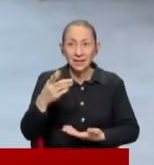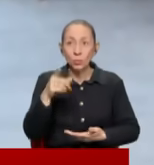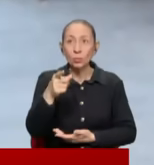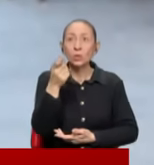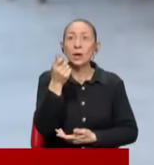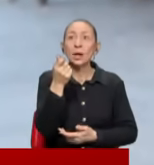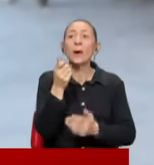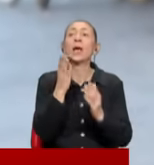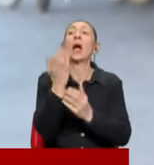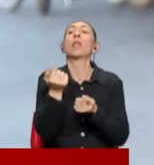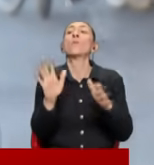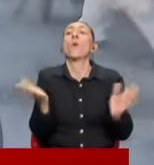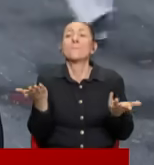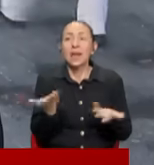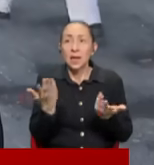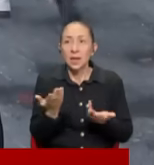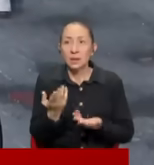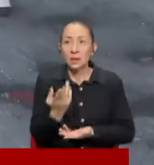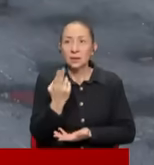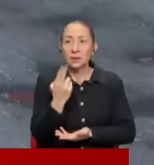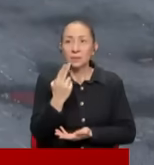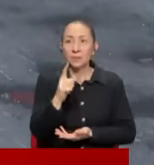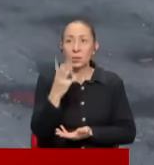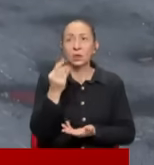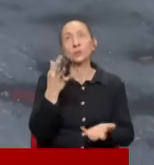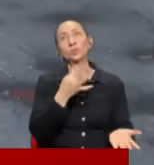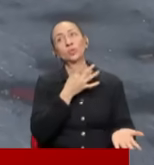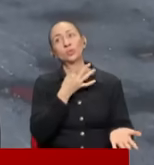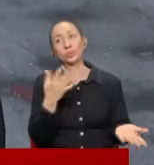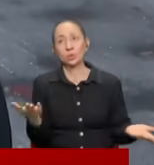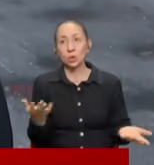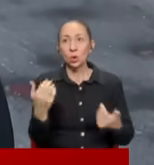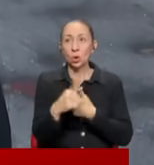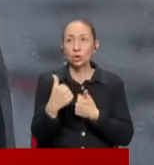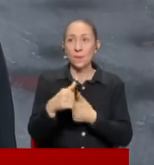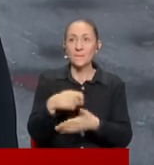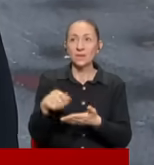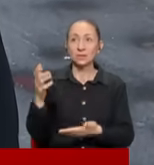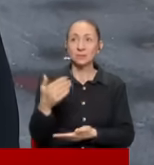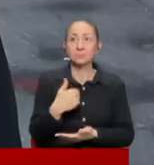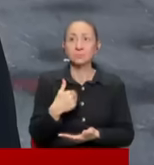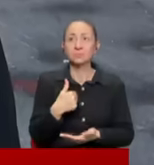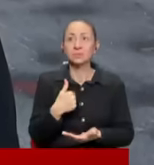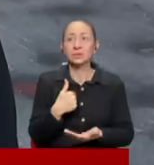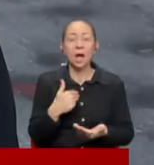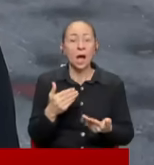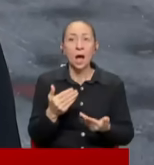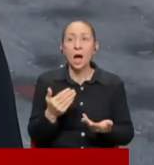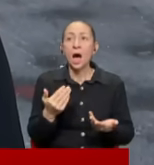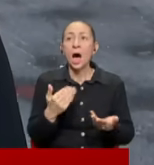bu rakama ulaşamıyor bile. 7 milyon oldu Allah'a şükür. Kocamın maaşı. Biz zaten